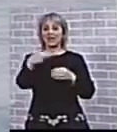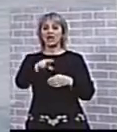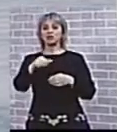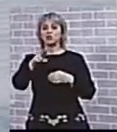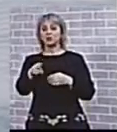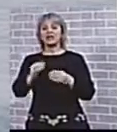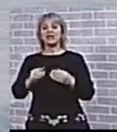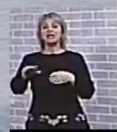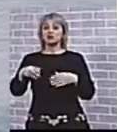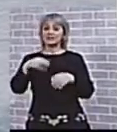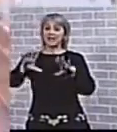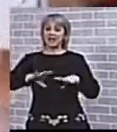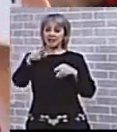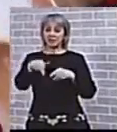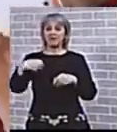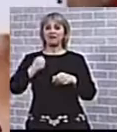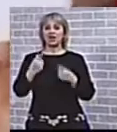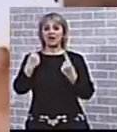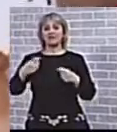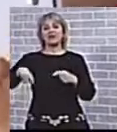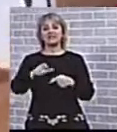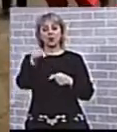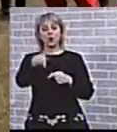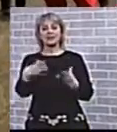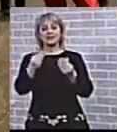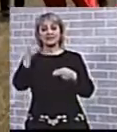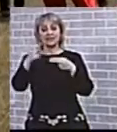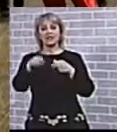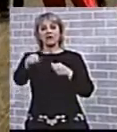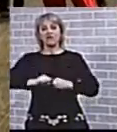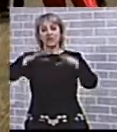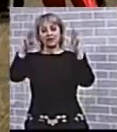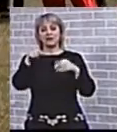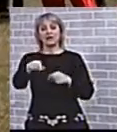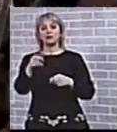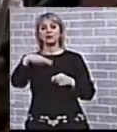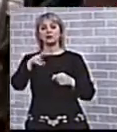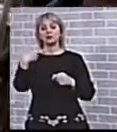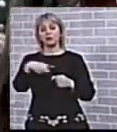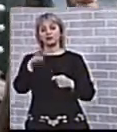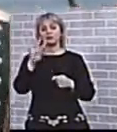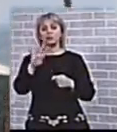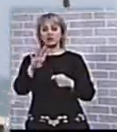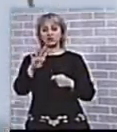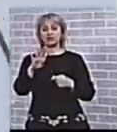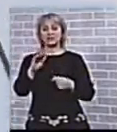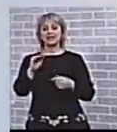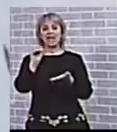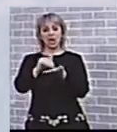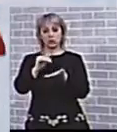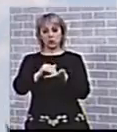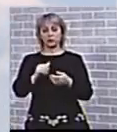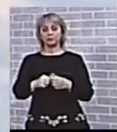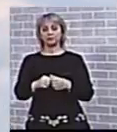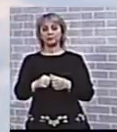шлюпках, джигитовку Всевеликого войска Донского. А завершился день победным фейерверком. Инна Панфилова, Сергей Вишняков, Дон-24,